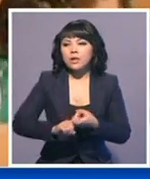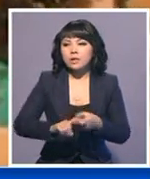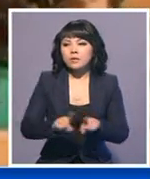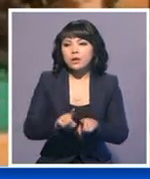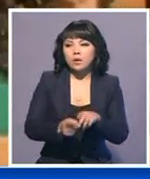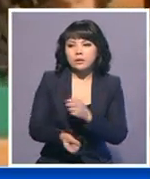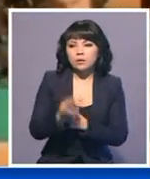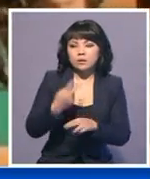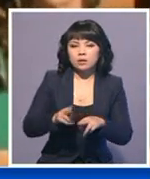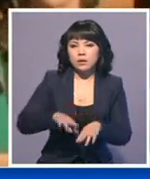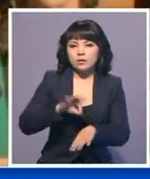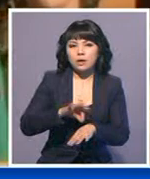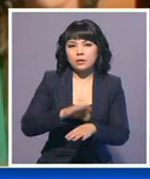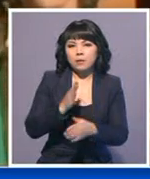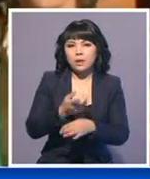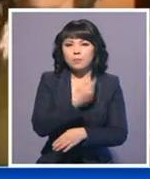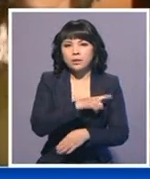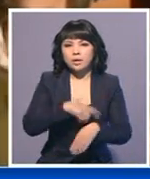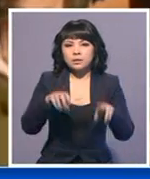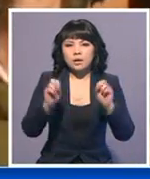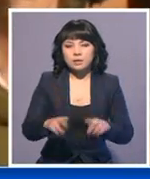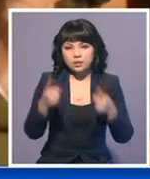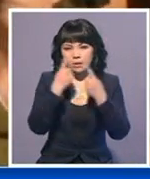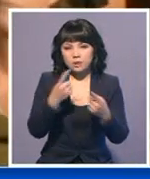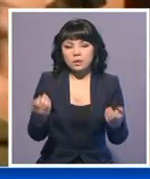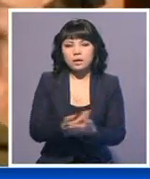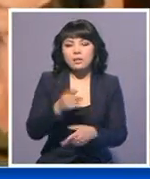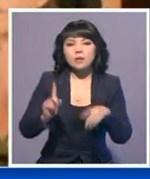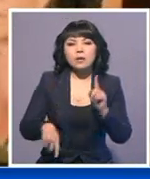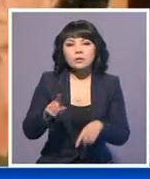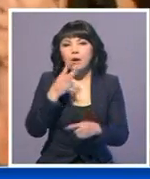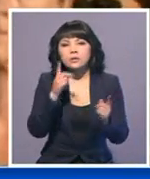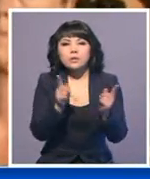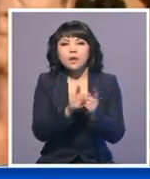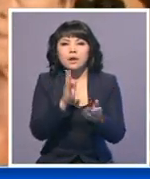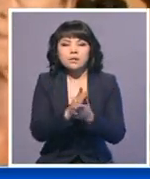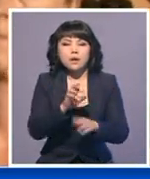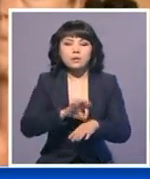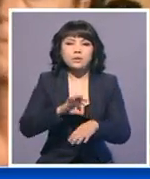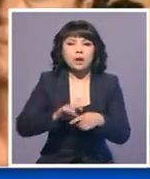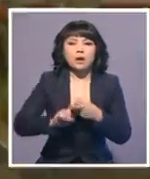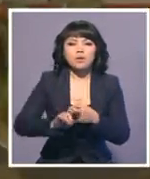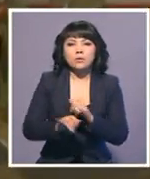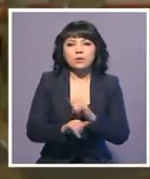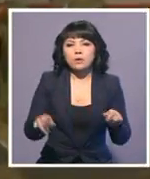кесірінен осындай күйге түсуі мүмкін. Медицина мамандарының сөзінше сирек кездесетін бұл аурудан эпидемия қаупі төніп тұрған жоқ.